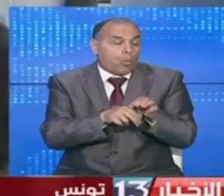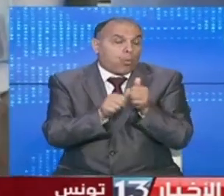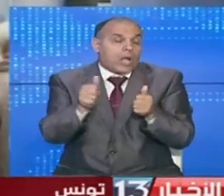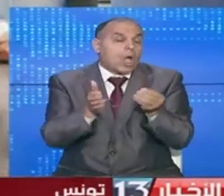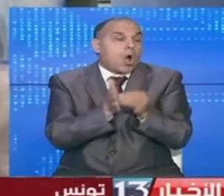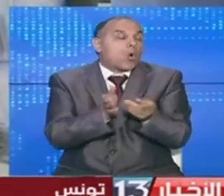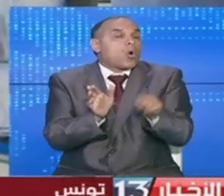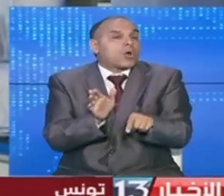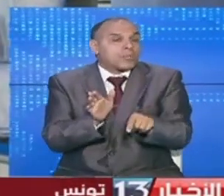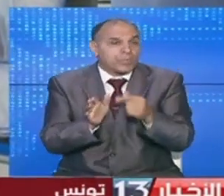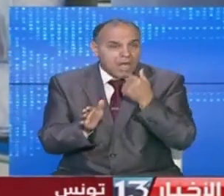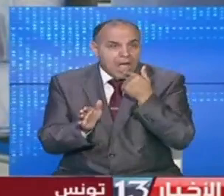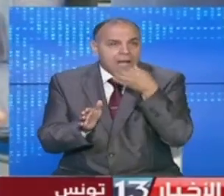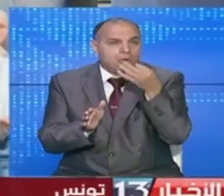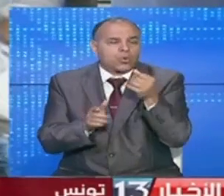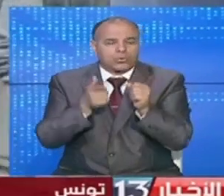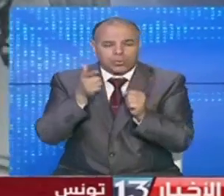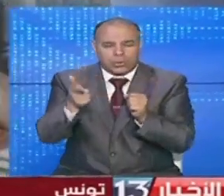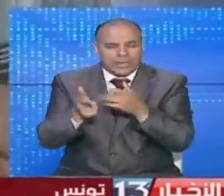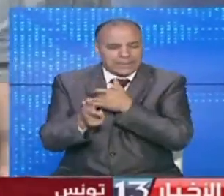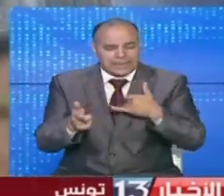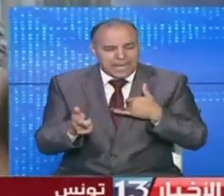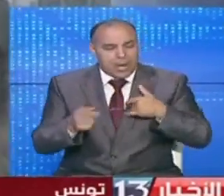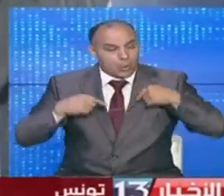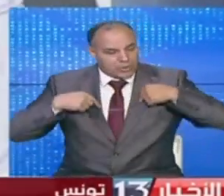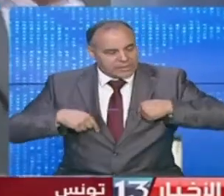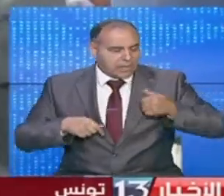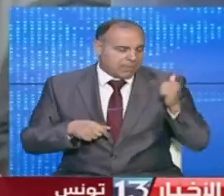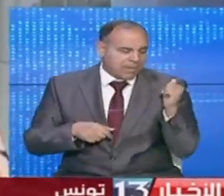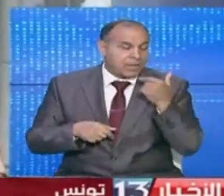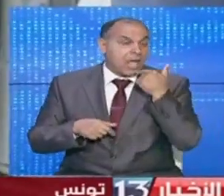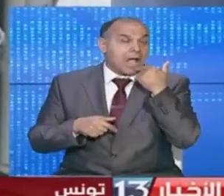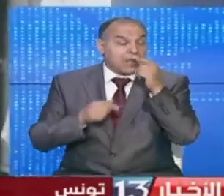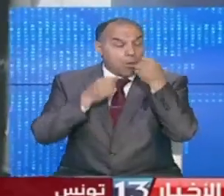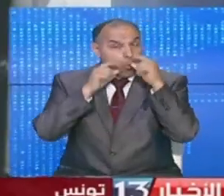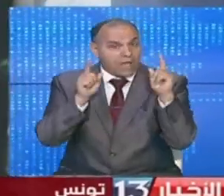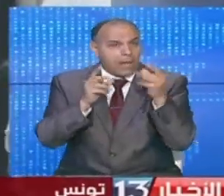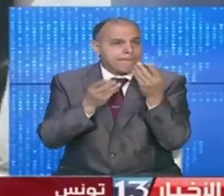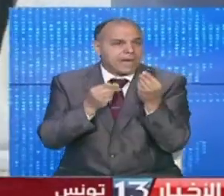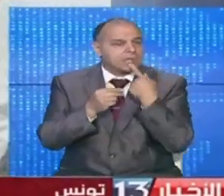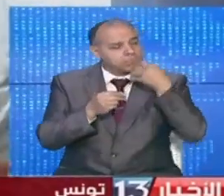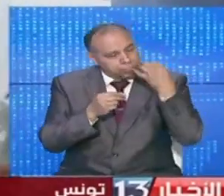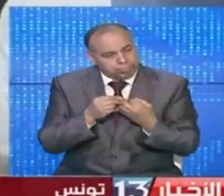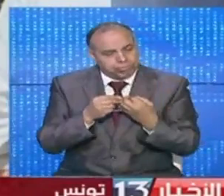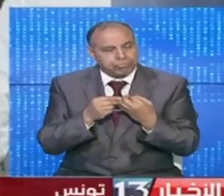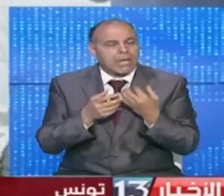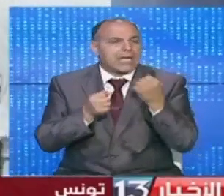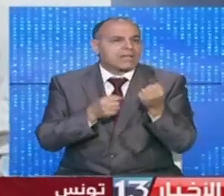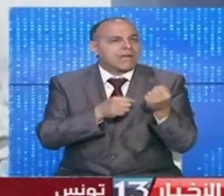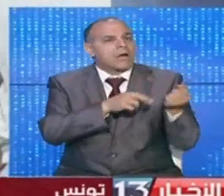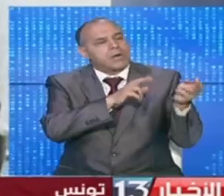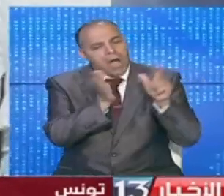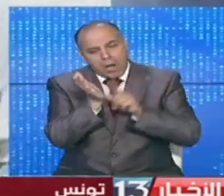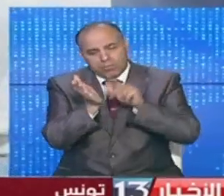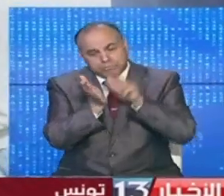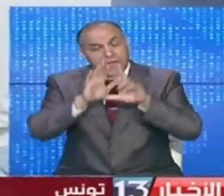ستصبح مؤكدة، وهذا ما حذر منه وزير الصحة عبد اللطيف المكي أمس، الذي بيّن أن عدم الالتزام قد يدفع إلى العودة إلى